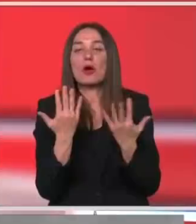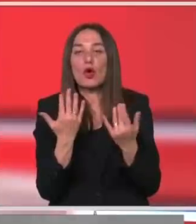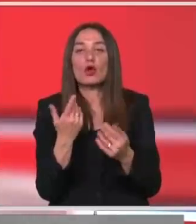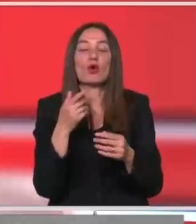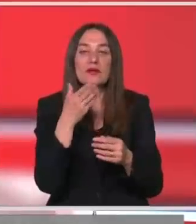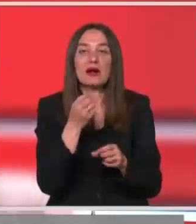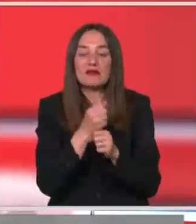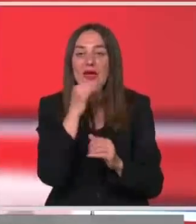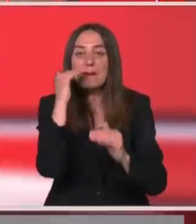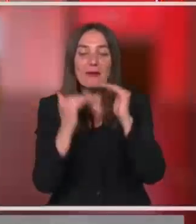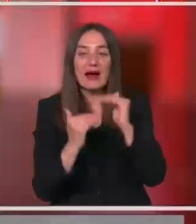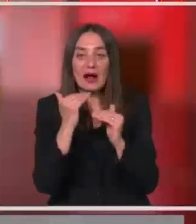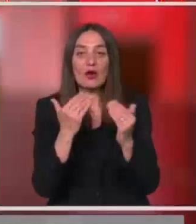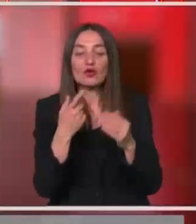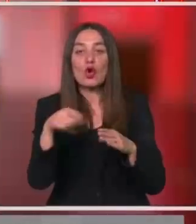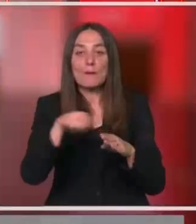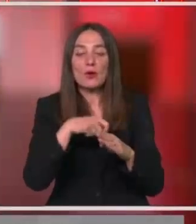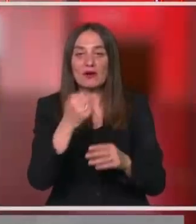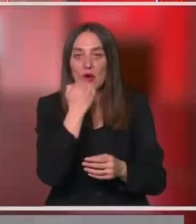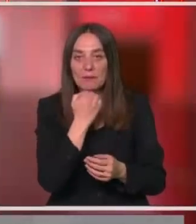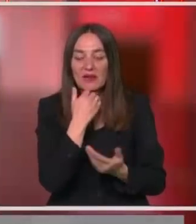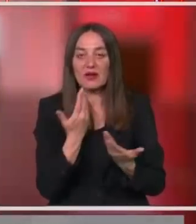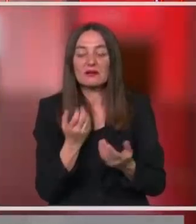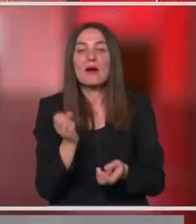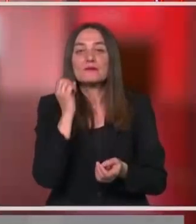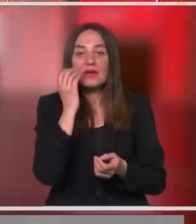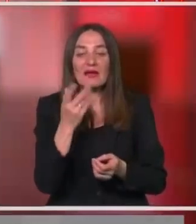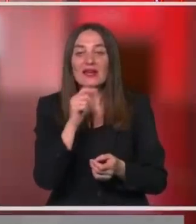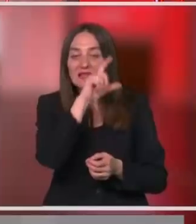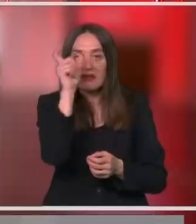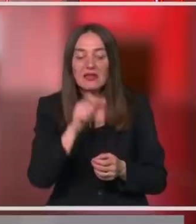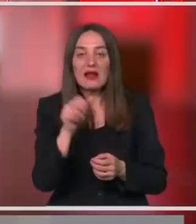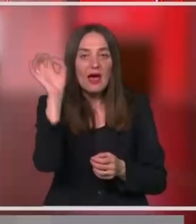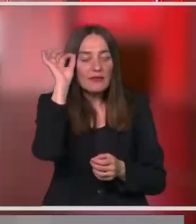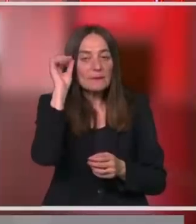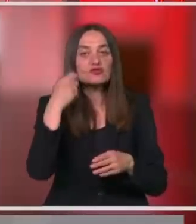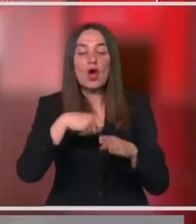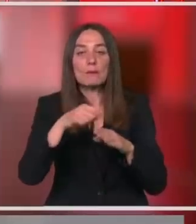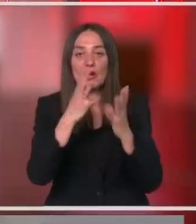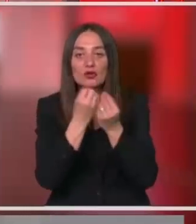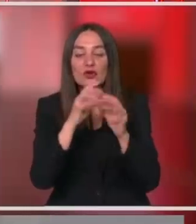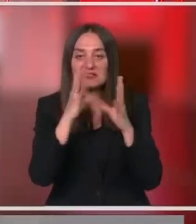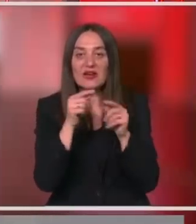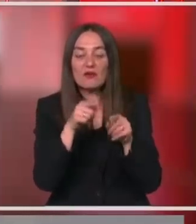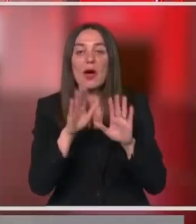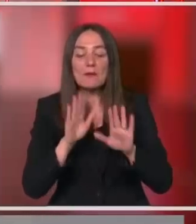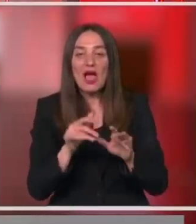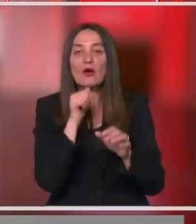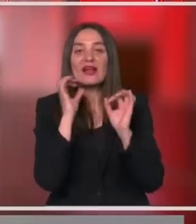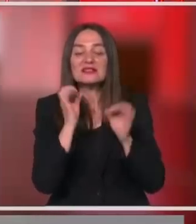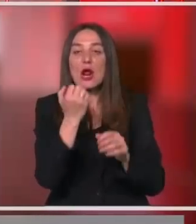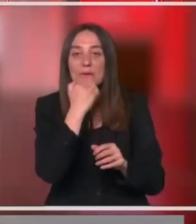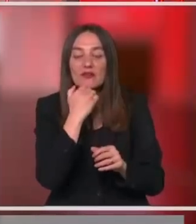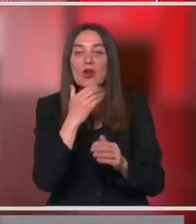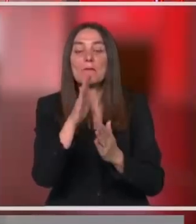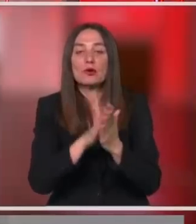taj četvrti mesec zarade. I paralelno sa oporavkom privrede. Dakle, kada se i Italija i Nemačka oporave od svega ovoga polako, ali sigurno privreda krene